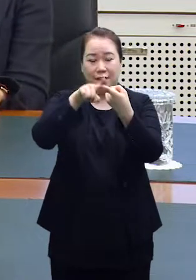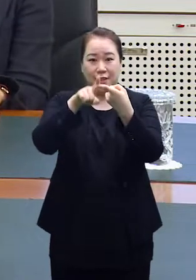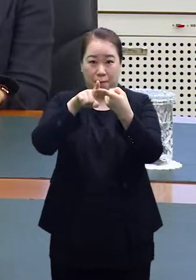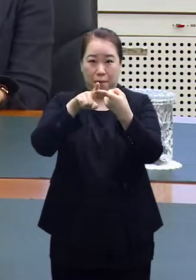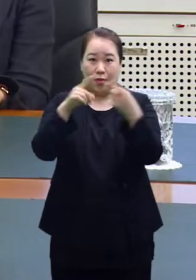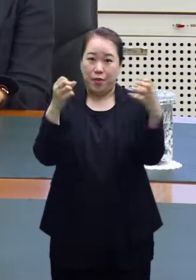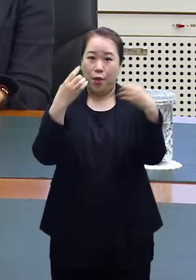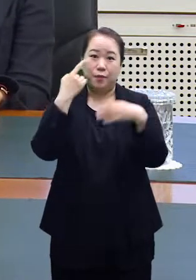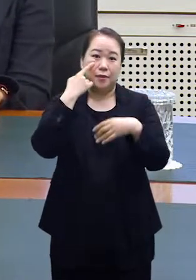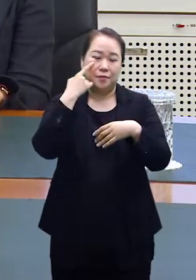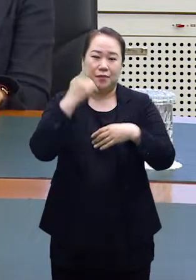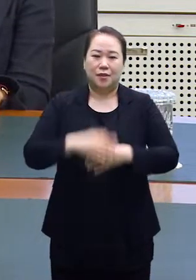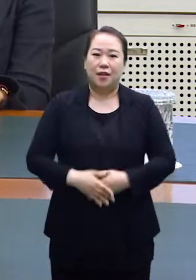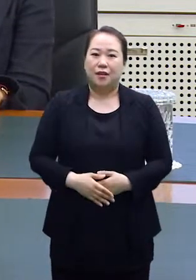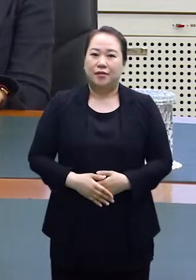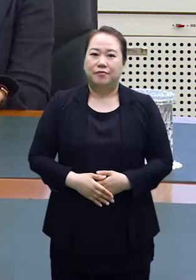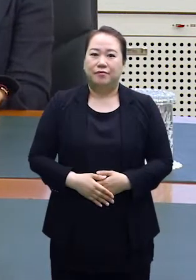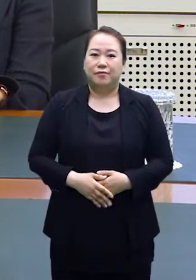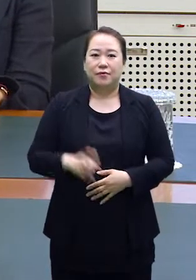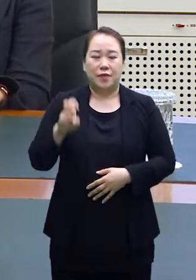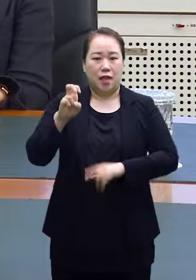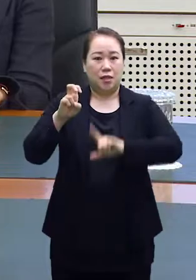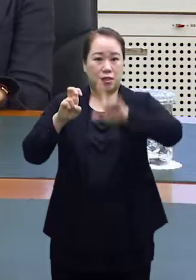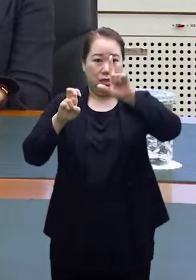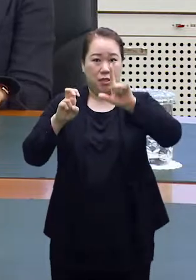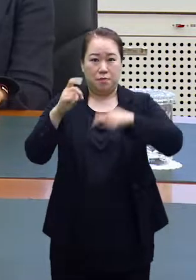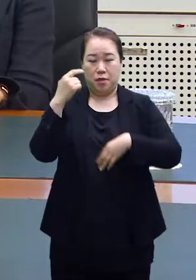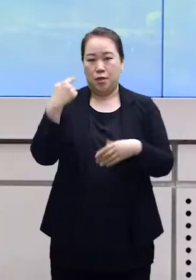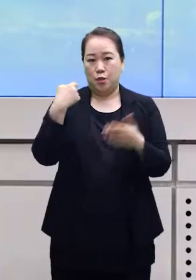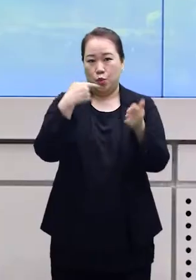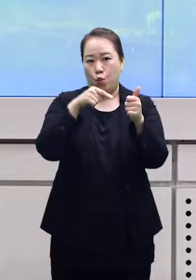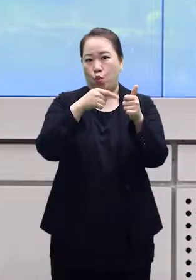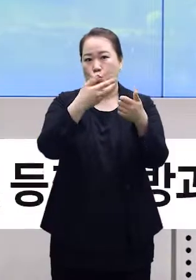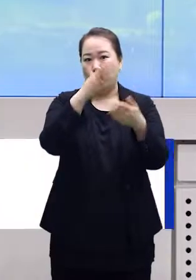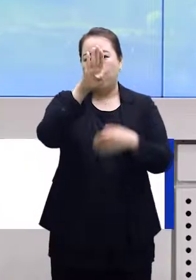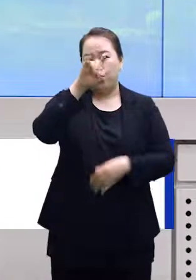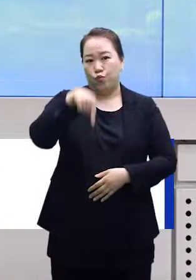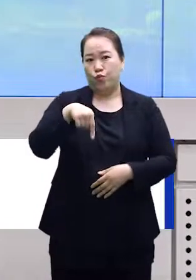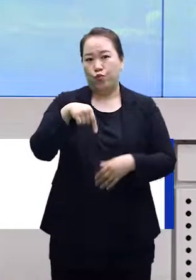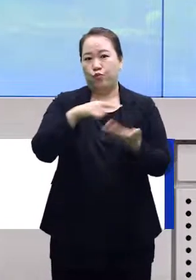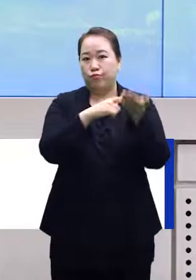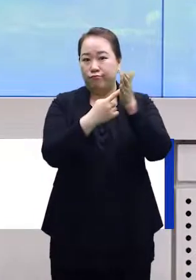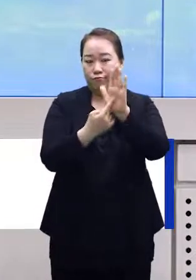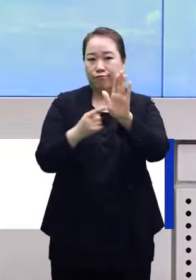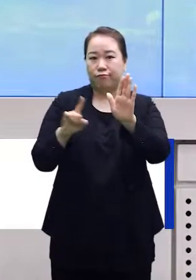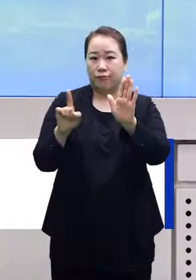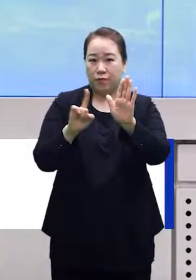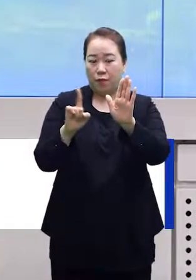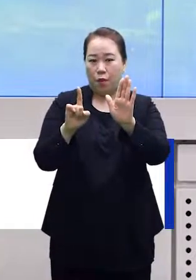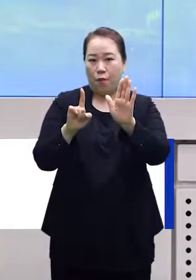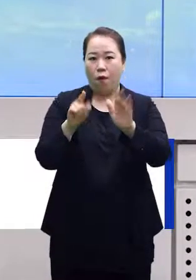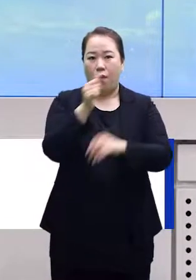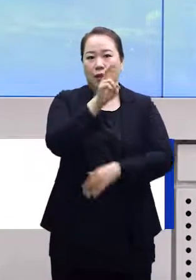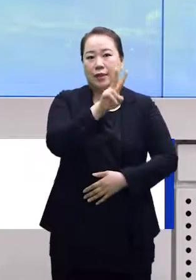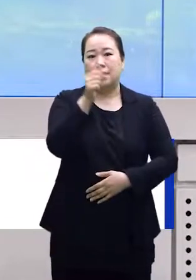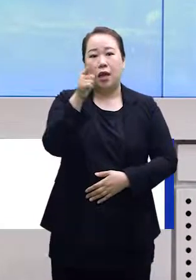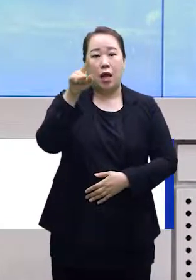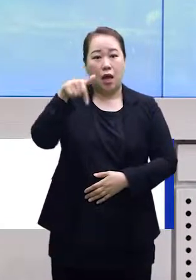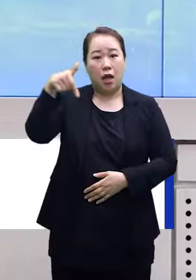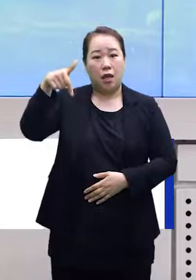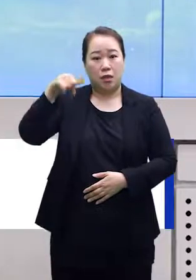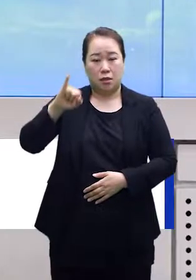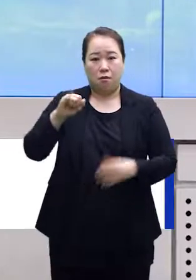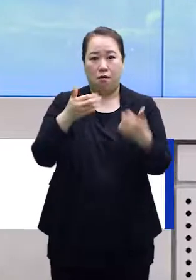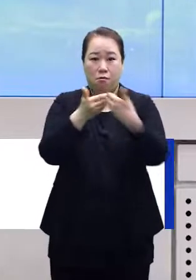나눠보겠습니다. 지난 20일 교육부 브리핑을 보면은 2학기부터는 개편된 거리두기 일정에